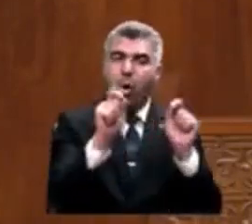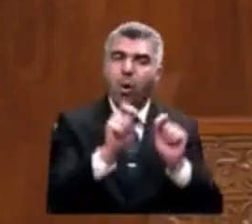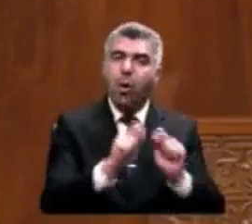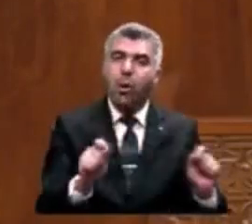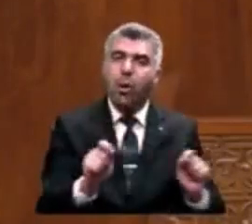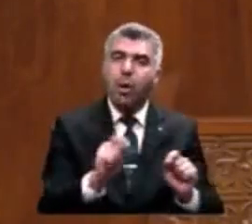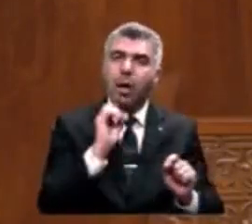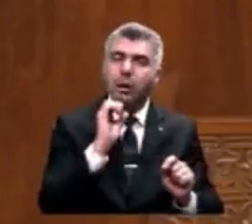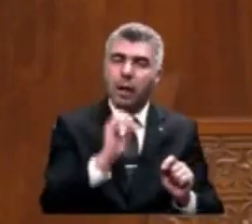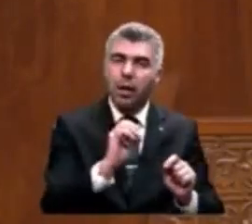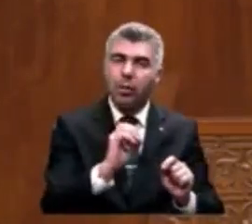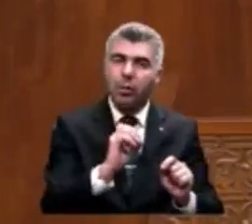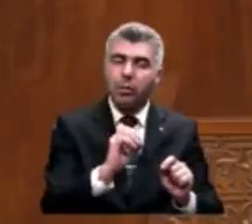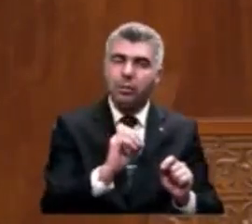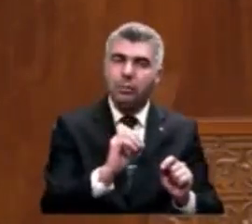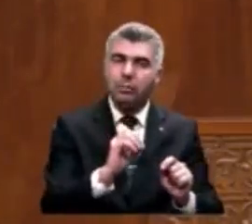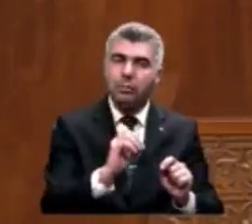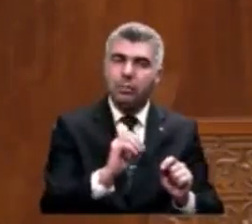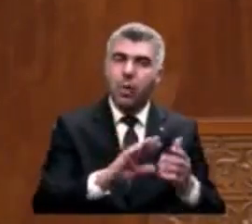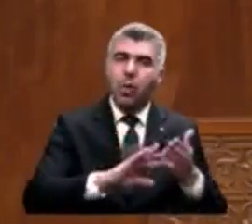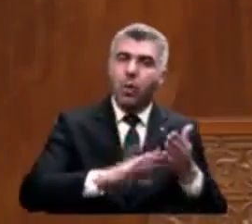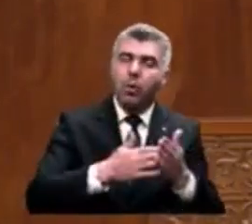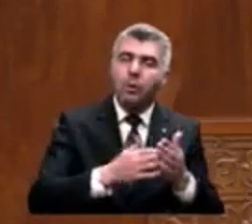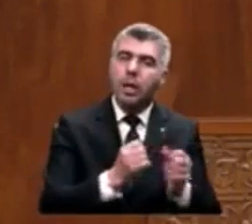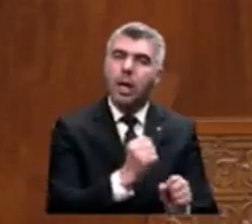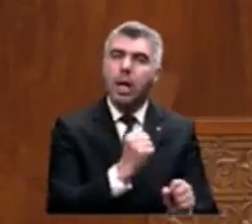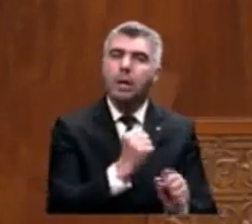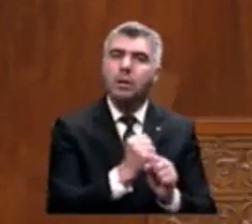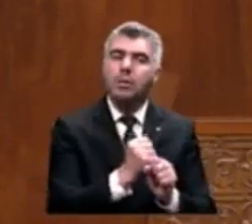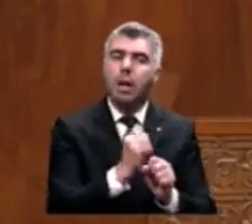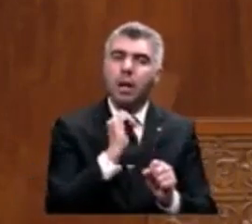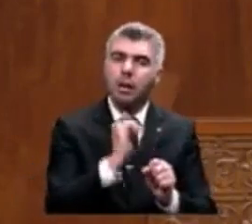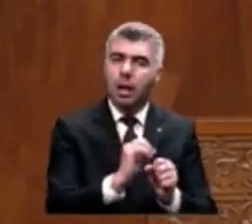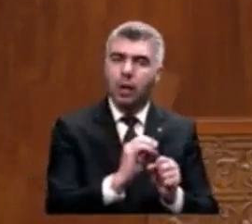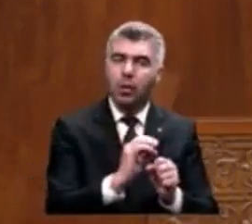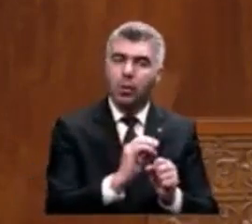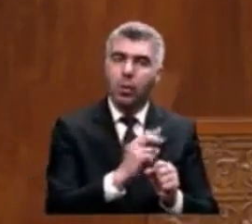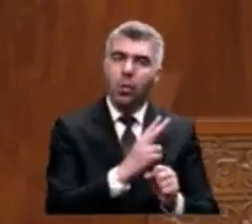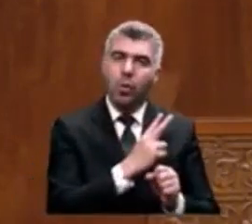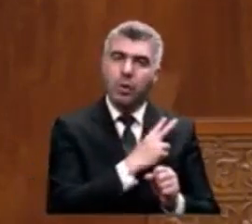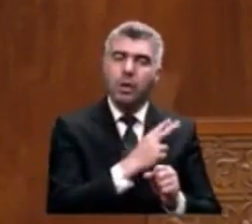والابداع والابتكار في مزاوله المهام